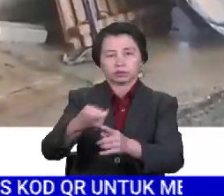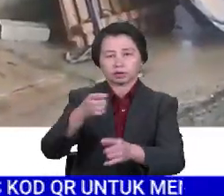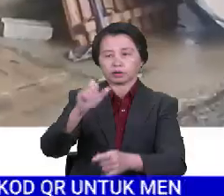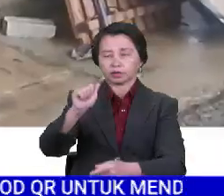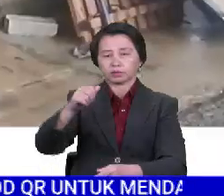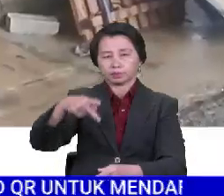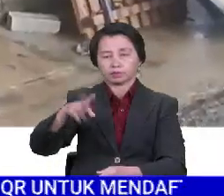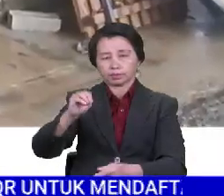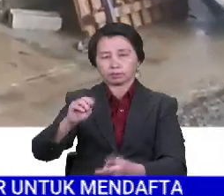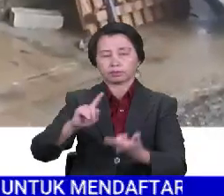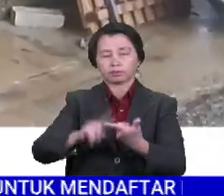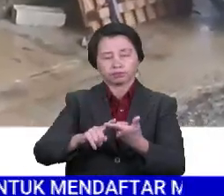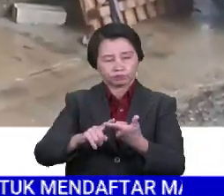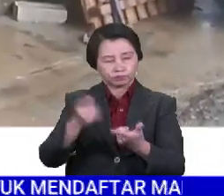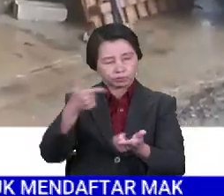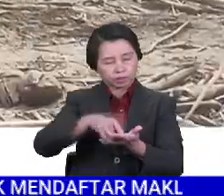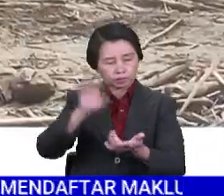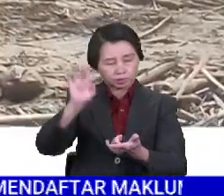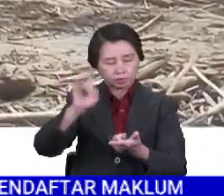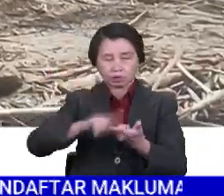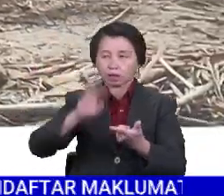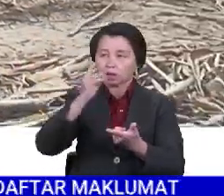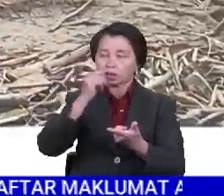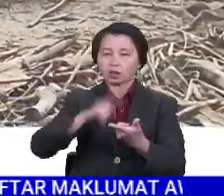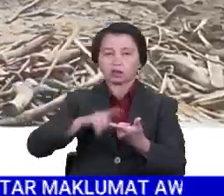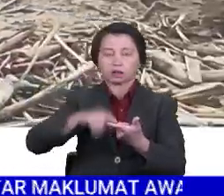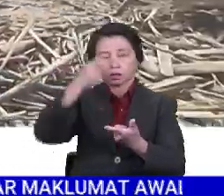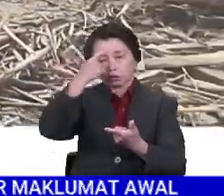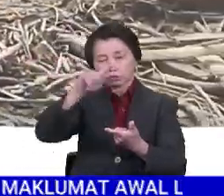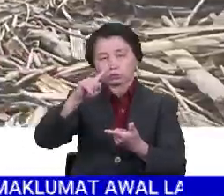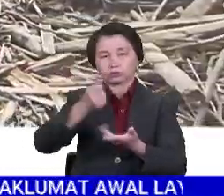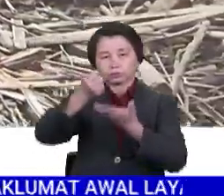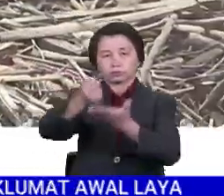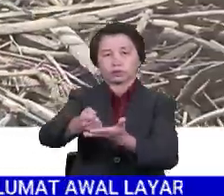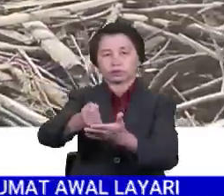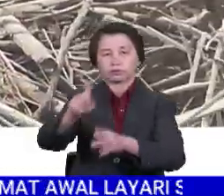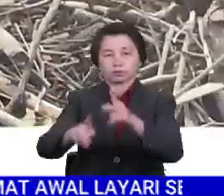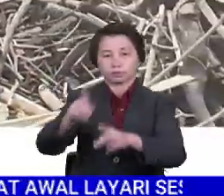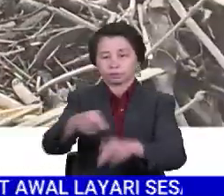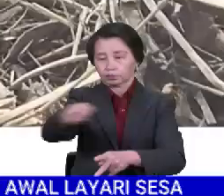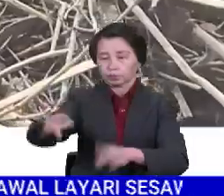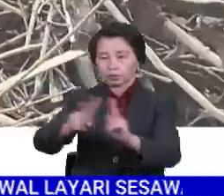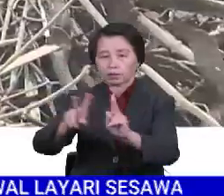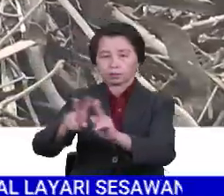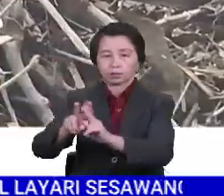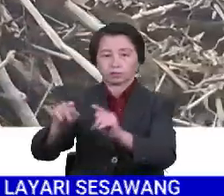APM. Lagi satu, untuk membantu penduduk-penduduk kampung ni juga,